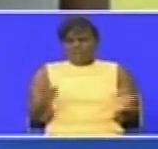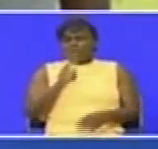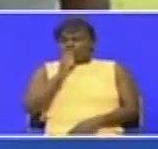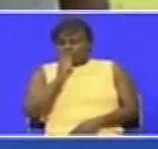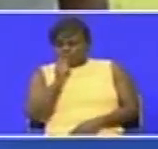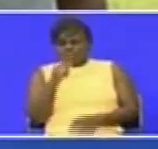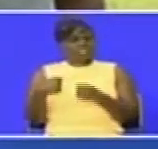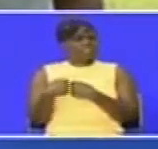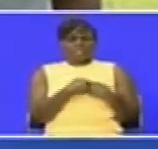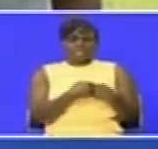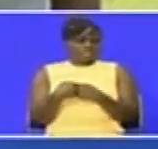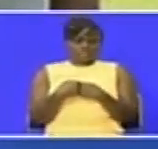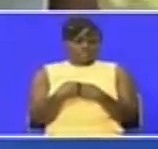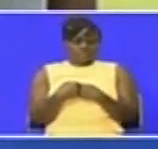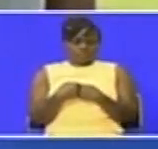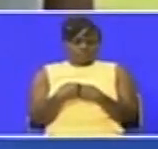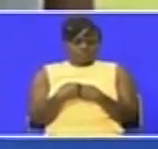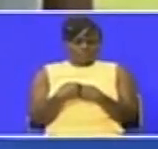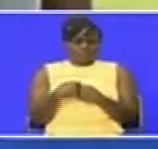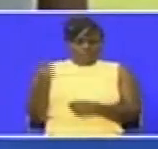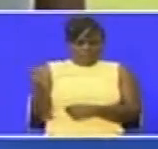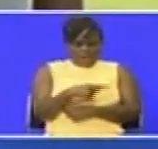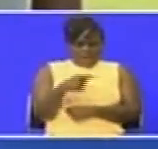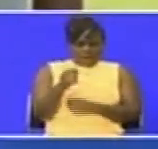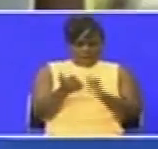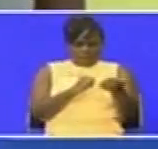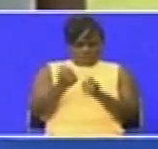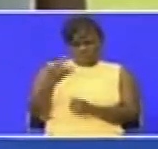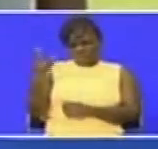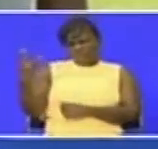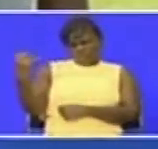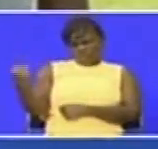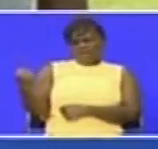it's challenging because for the last 4 to 5 matches I've been having problem, not only when my team is playing.